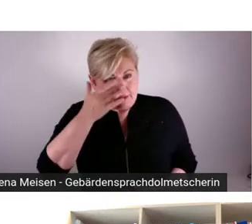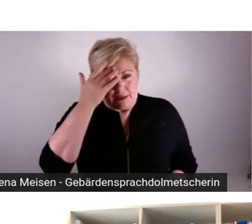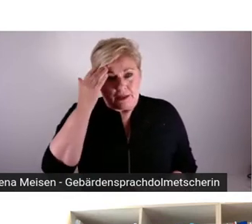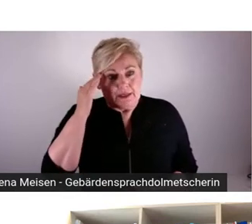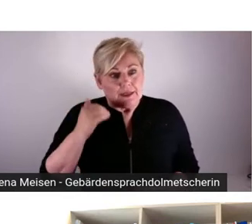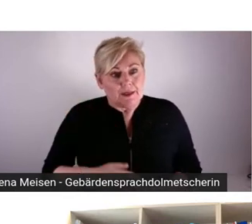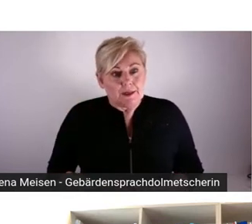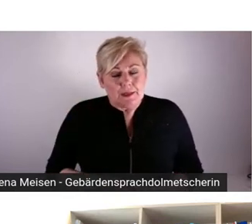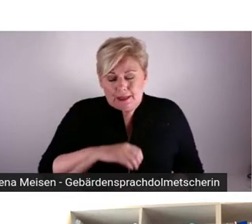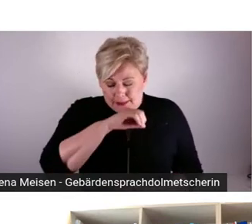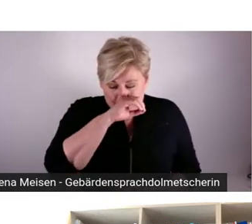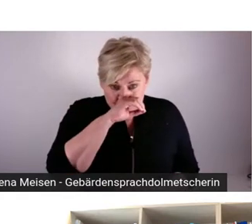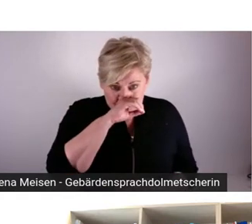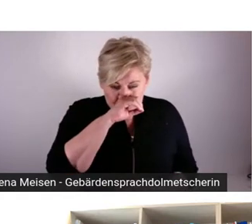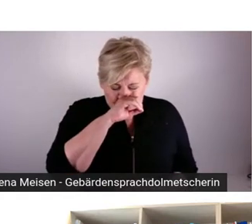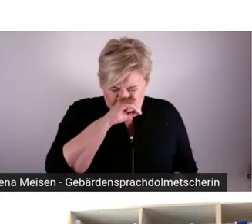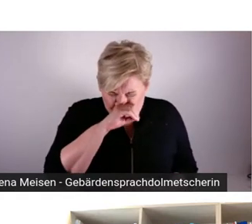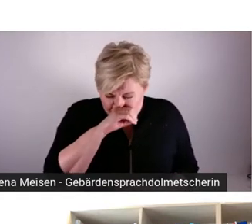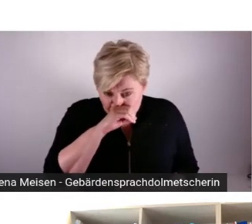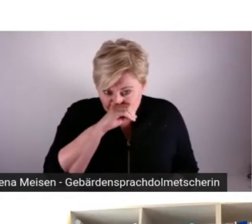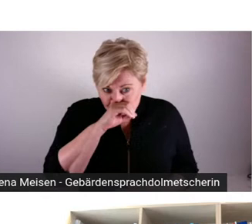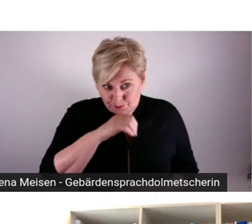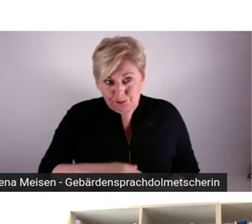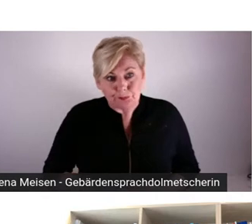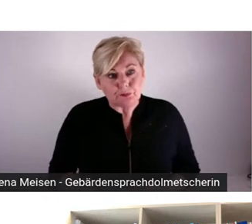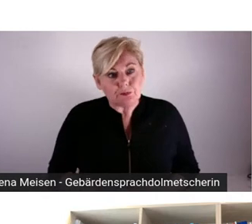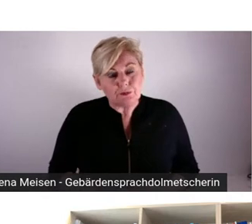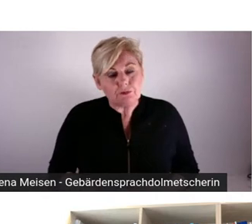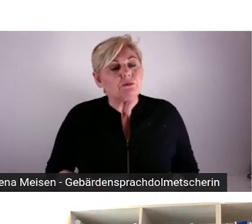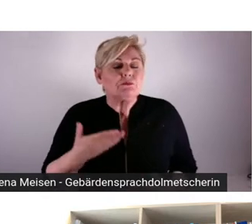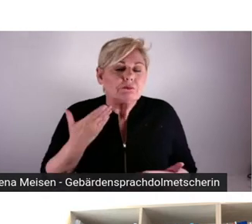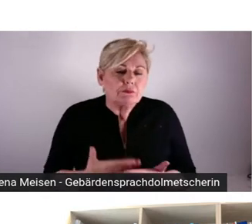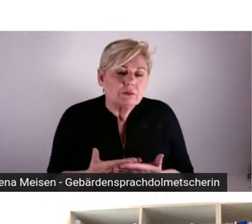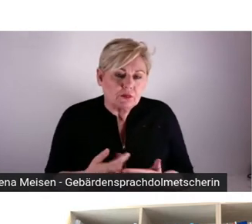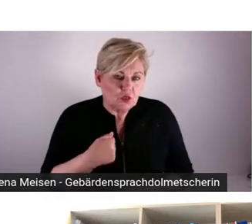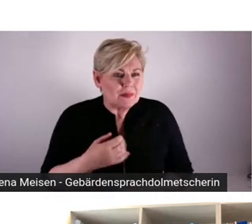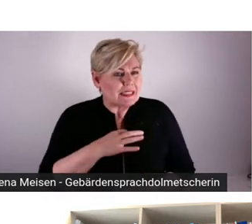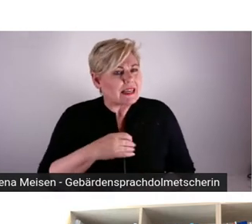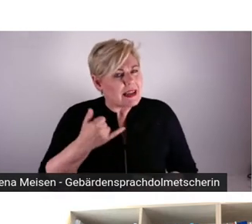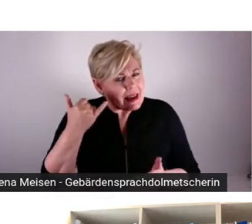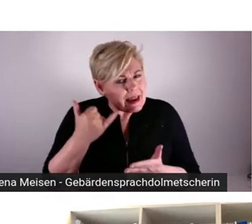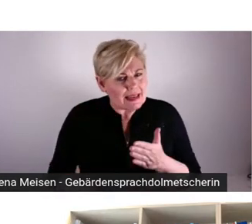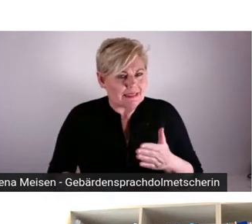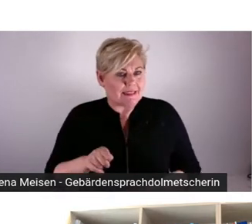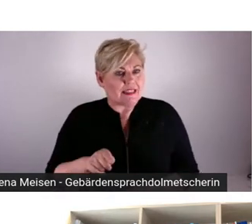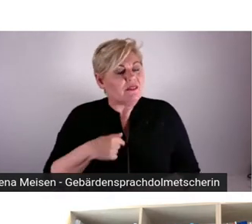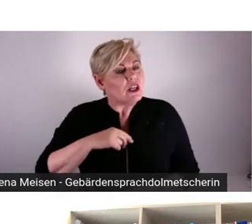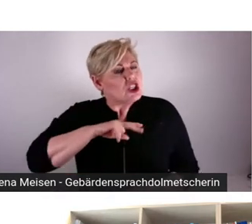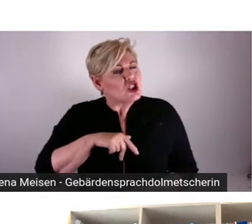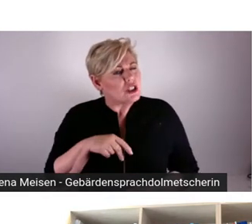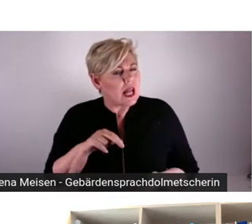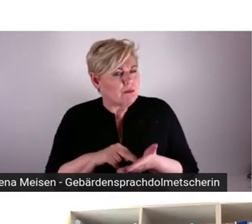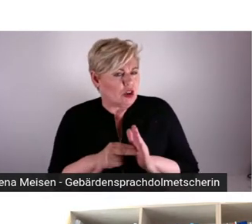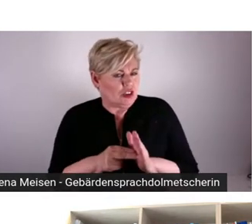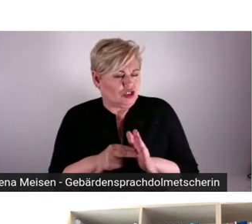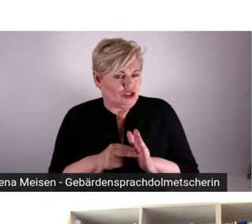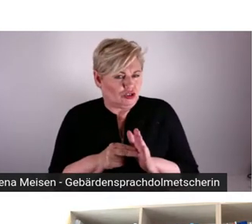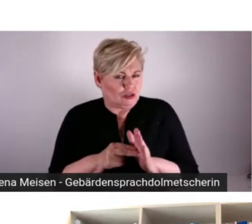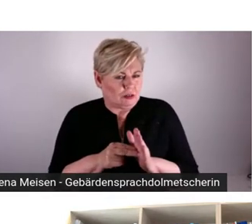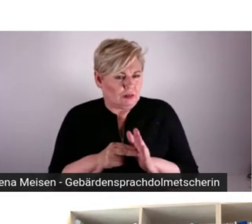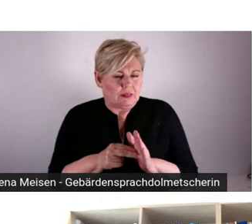für mich sozusagen der letzte Ausdruck der sozialpolitischen Herausforderung, von dem man rückdeklinieren kann. Was brauchen